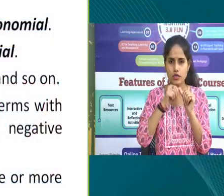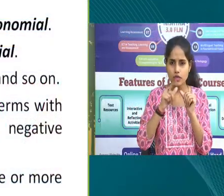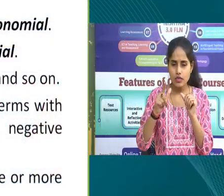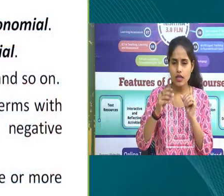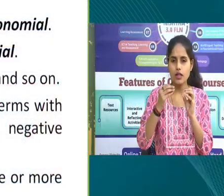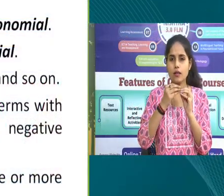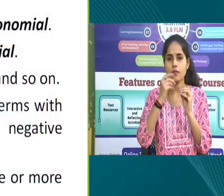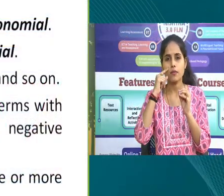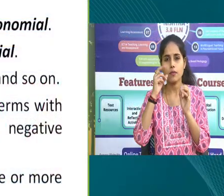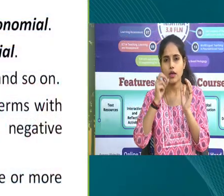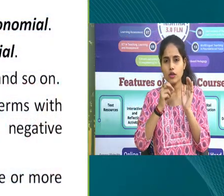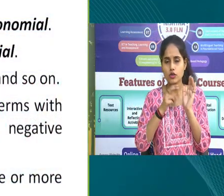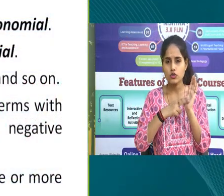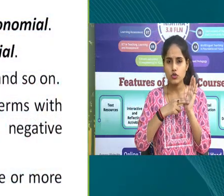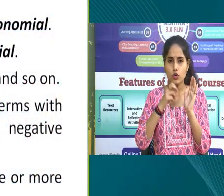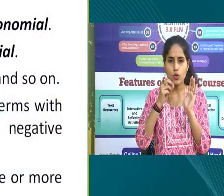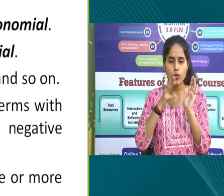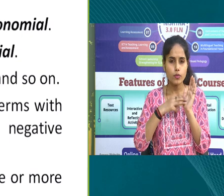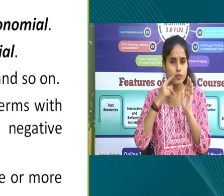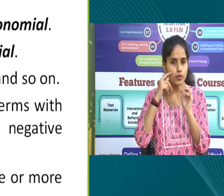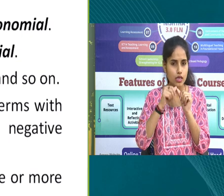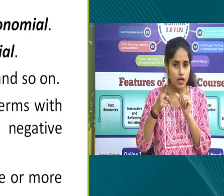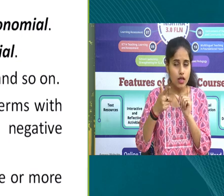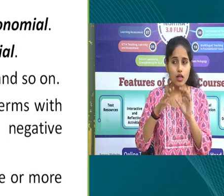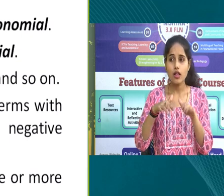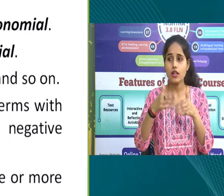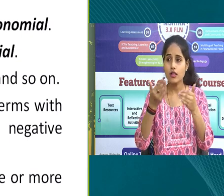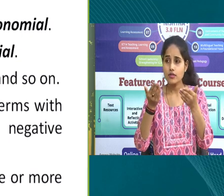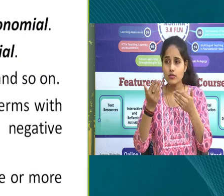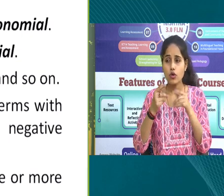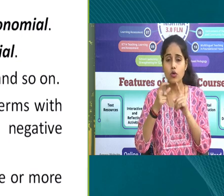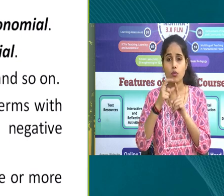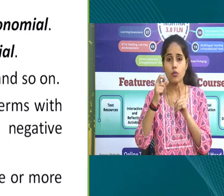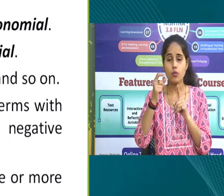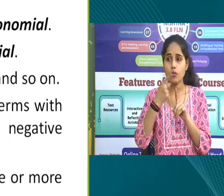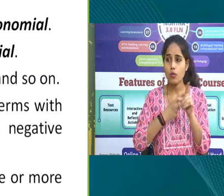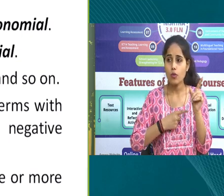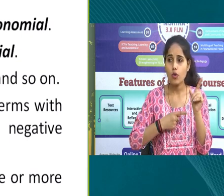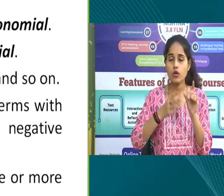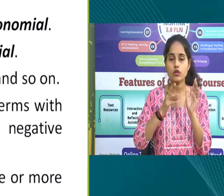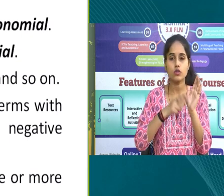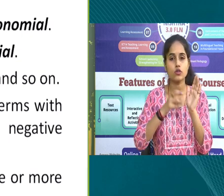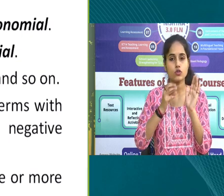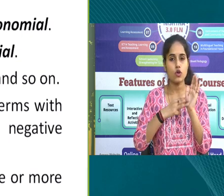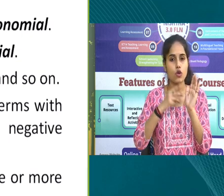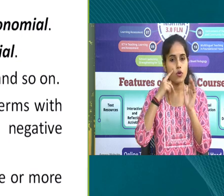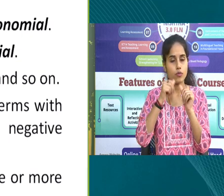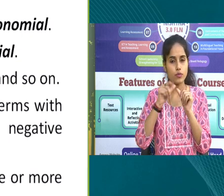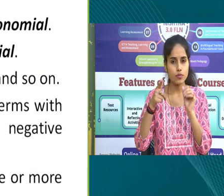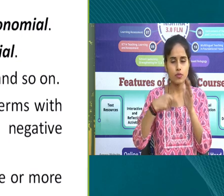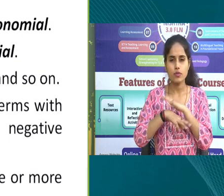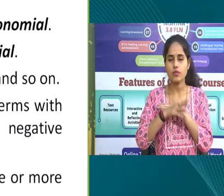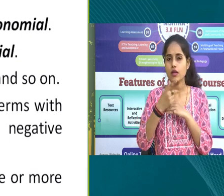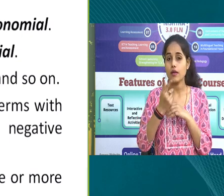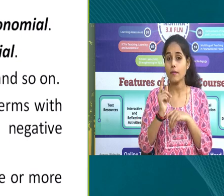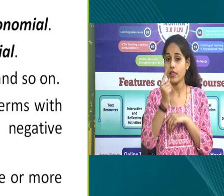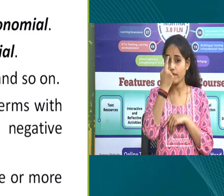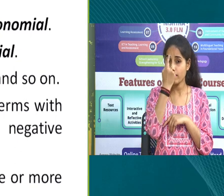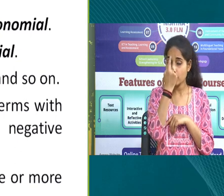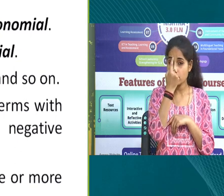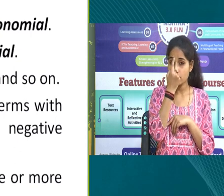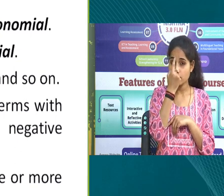तो जब हमने मैंने पहला टर्म लिखा था जिसमें एक ही टर्म थी उसे हम मोनोमियल कहते हैं